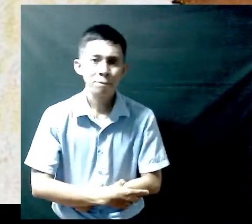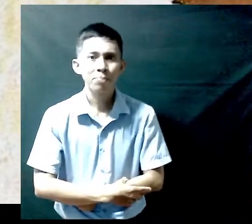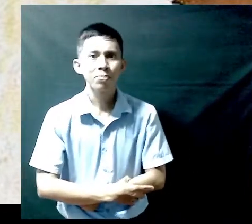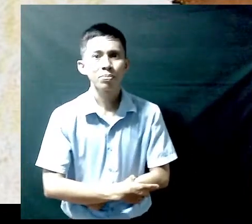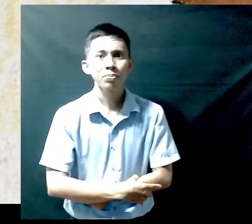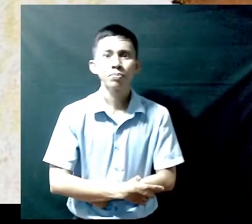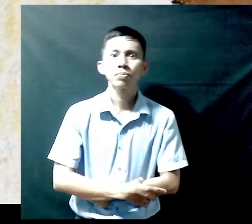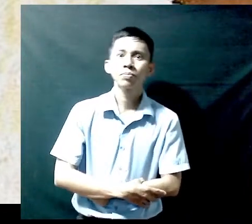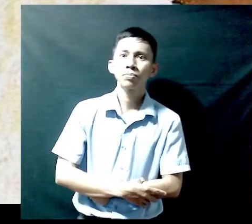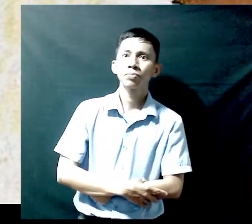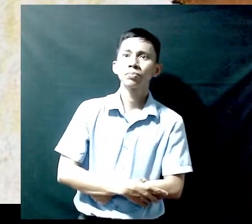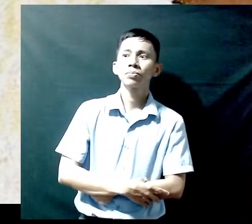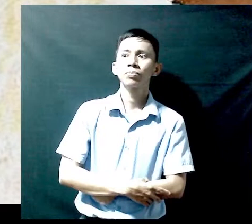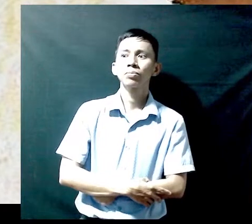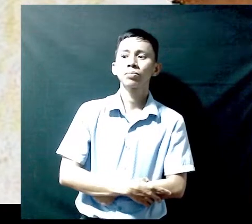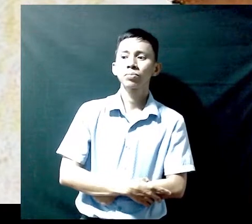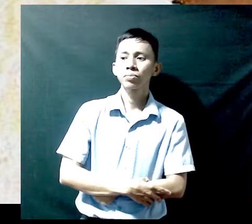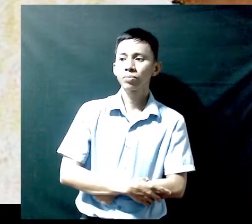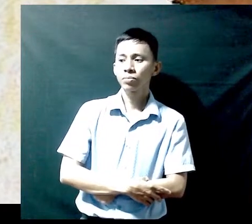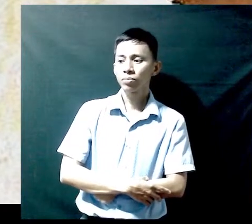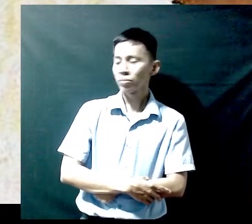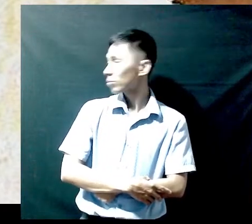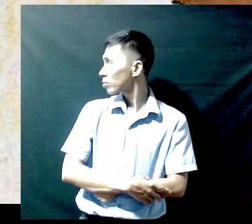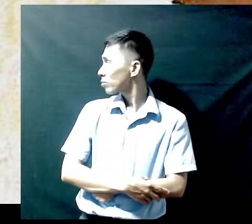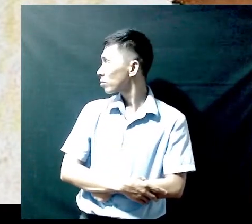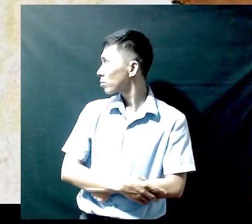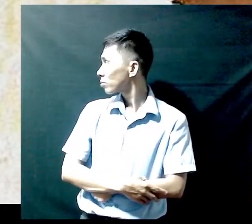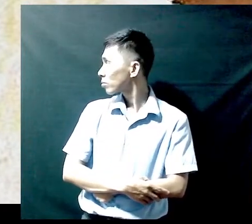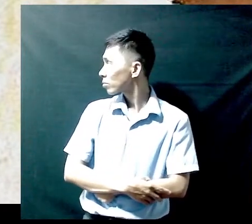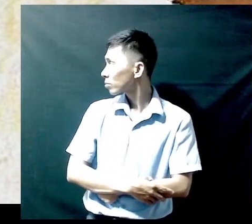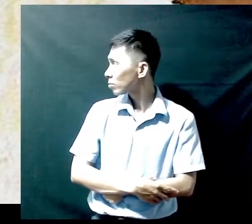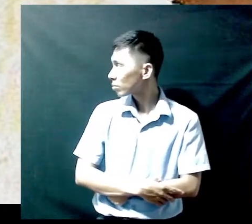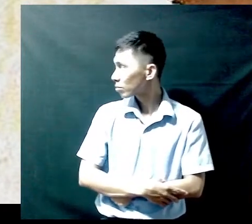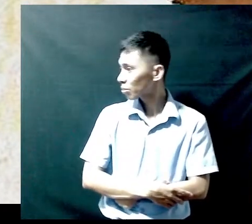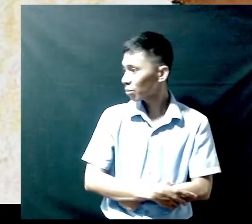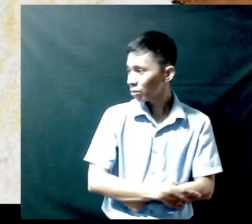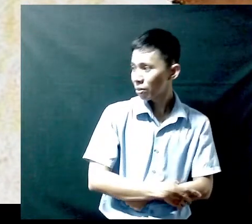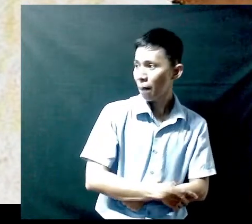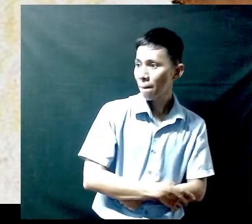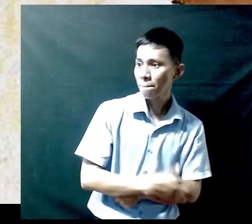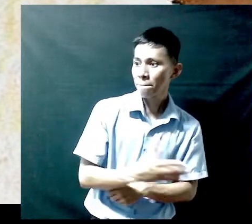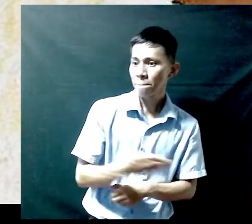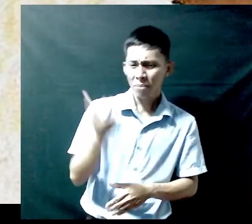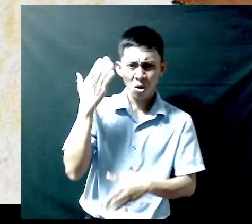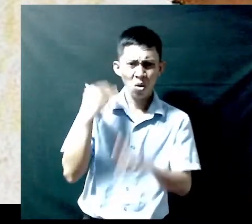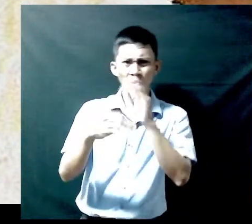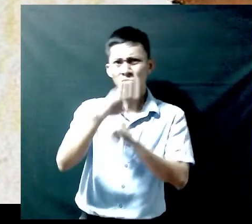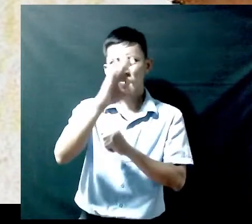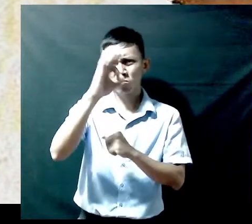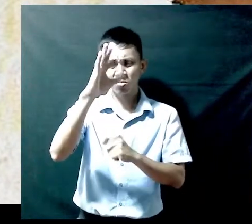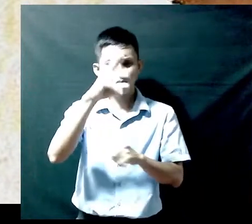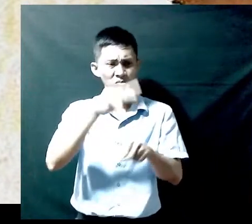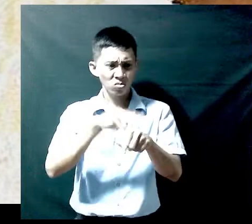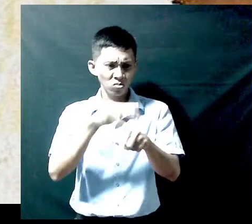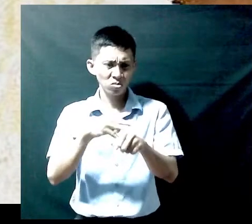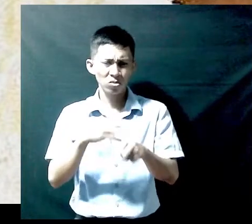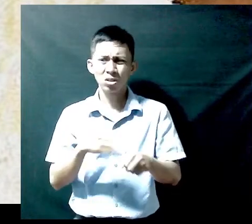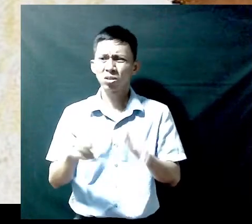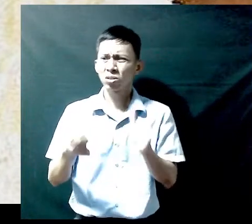rito. Part ako ng music ministry dyan. Part ako ng media ministry. Ako ay preacher ministry. Ako ay